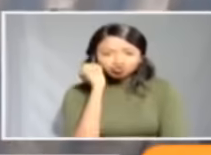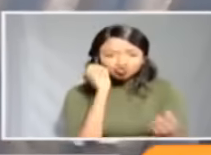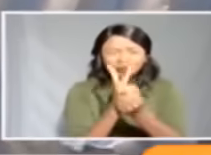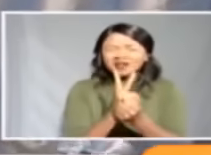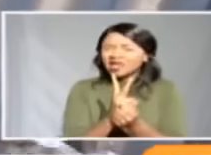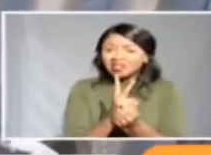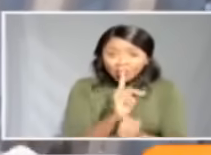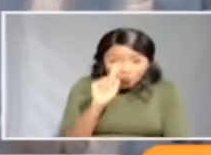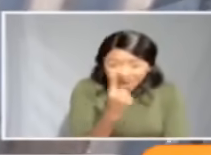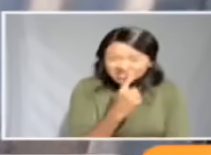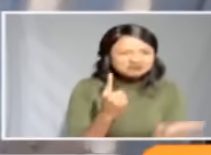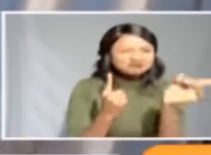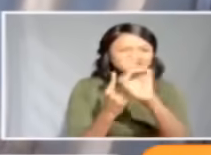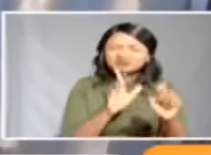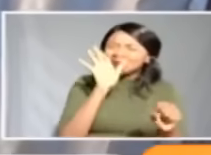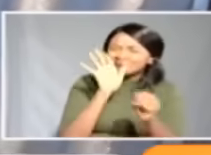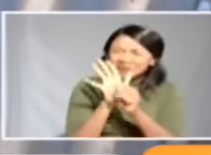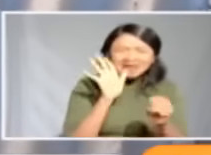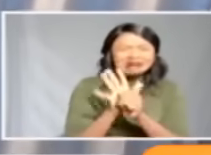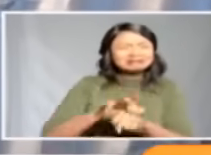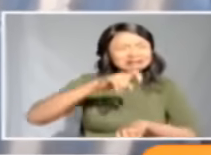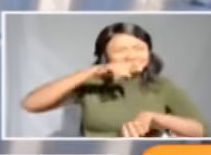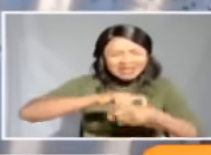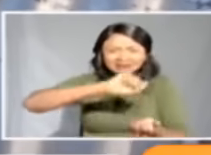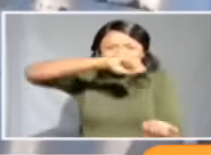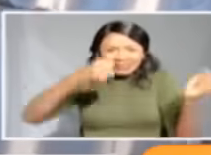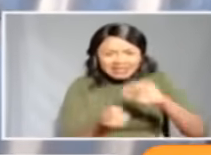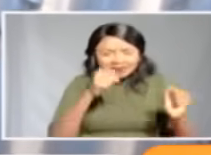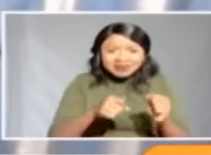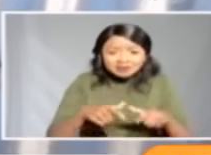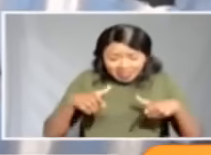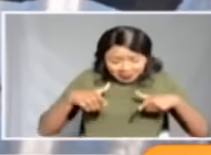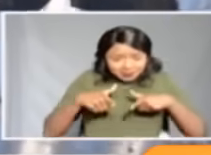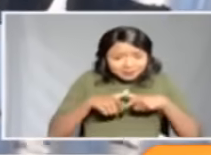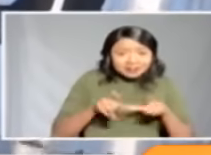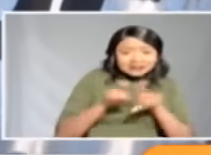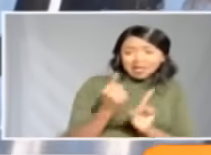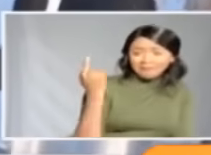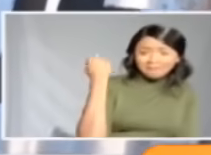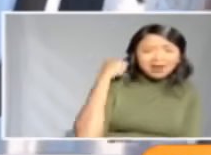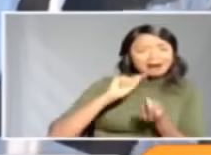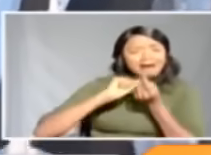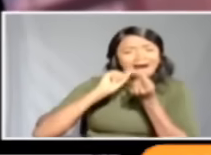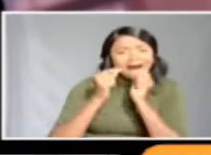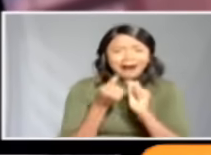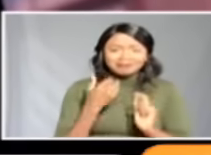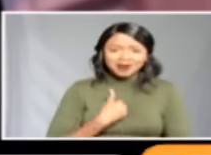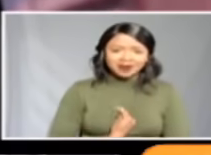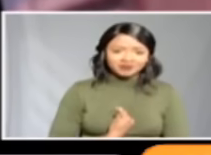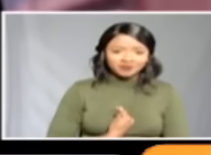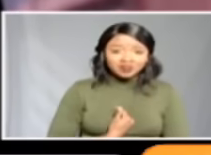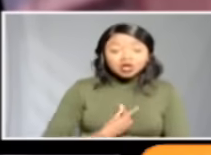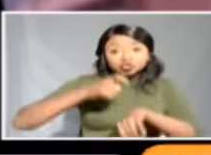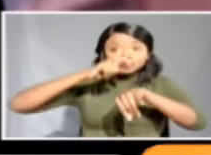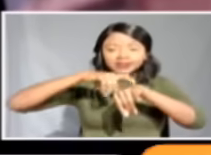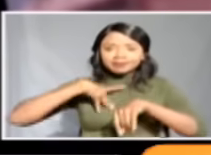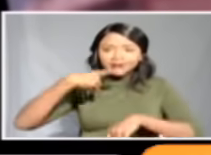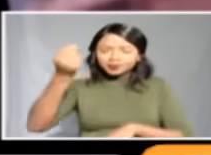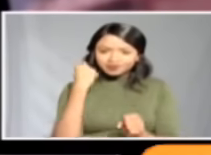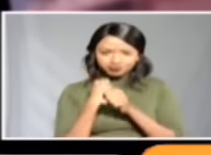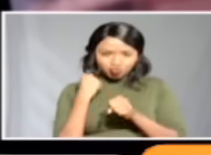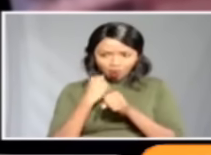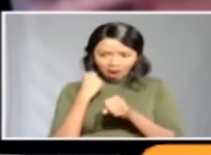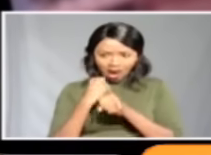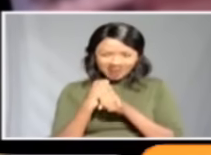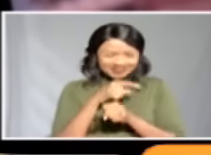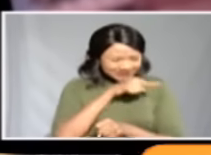kadhaa na kumsababishia majeraha kwenye uti wa mgongo. Siku hiyo hiyo ambaye nilienda kazi, ndio siku